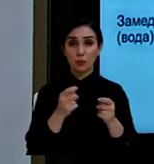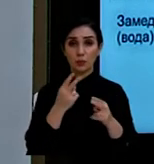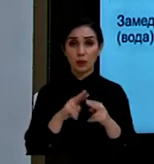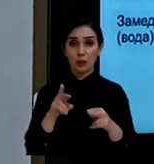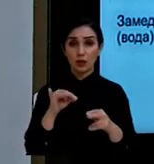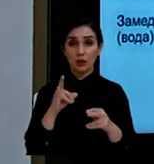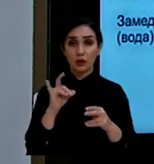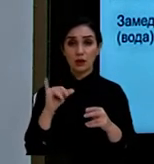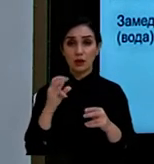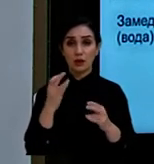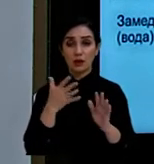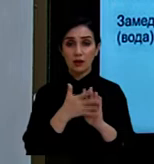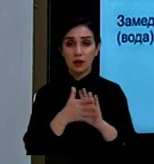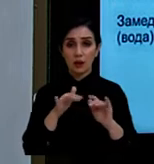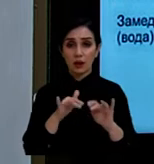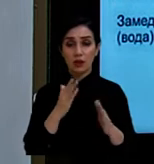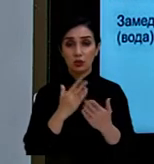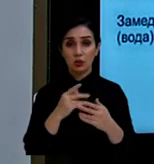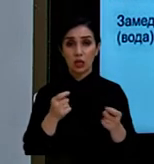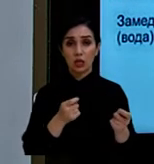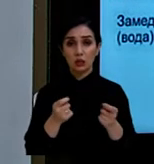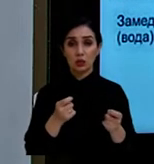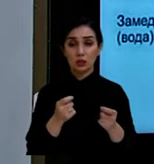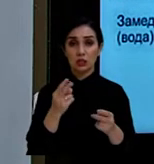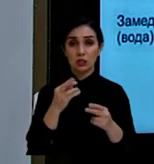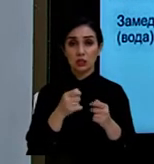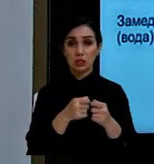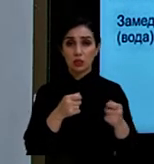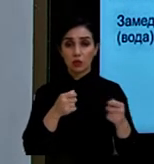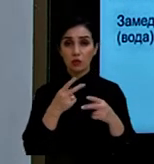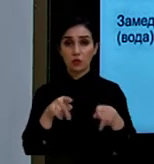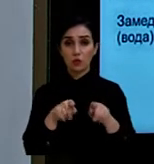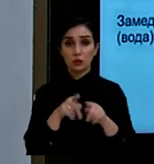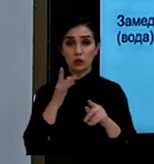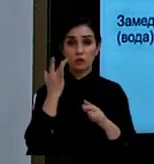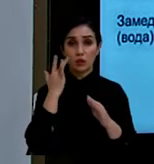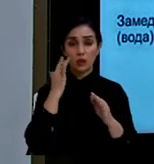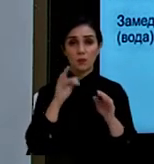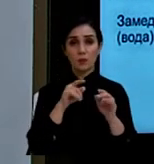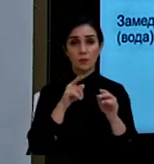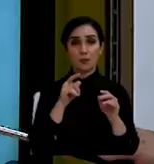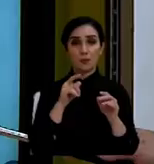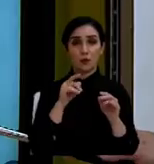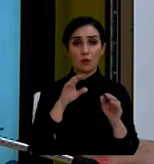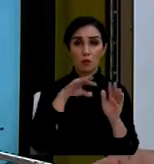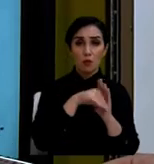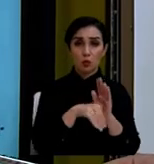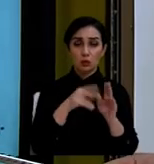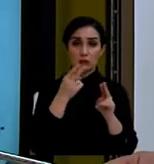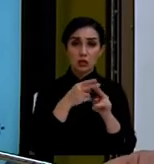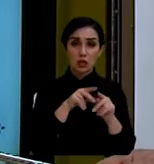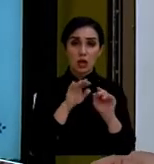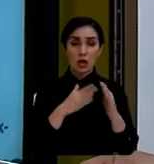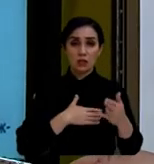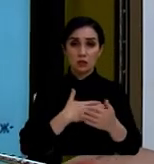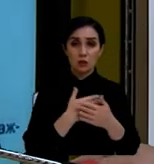реакция. Имеется так называемый регулирующий стержень, графитовый, который периодически вводит в эту активную